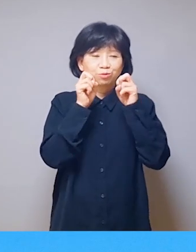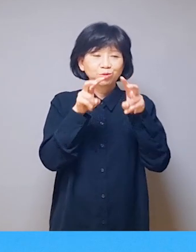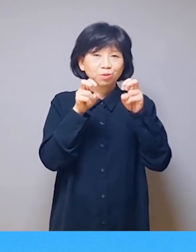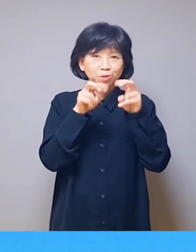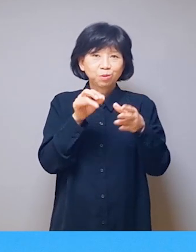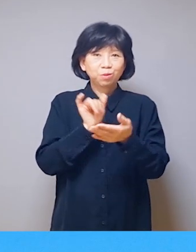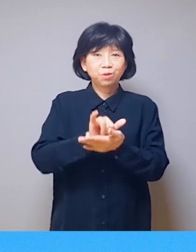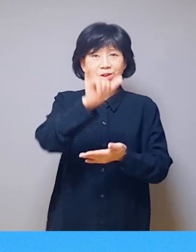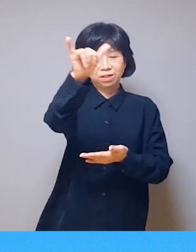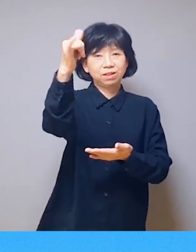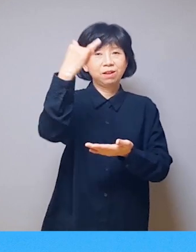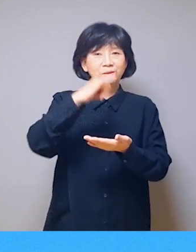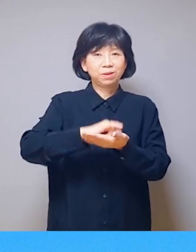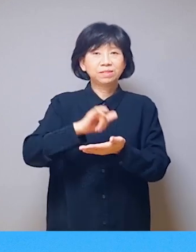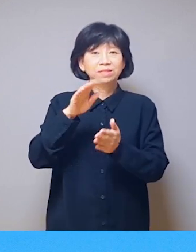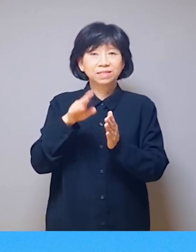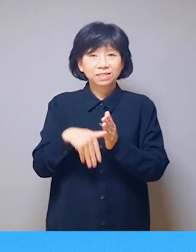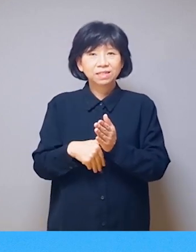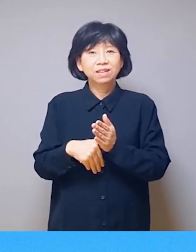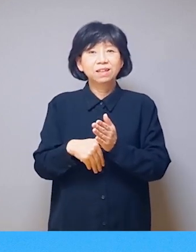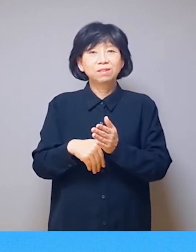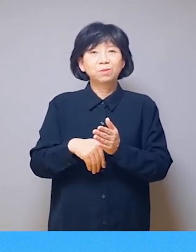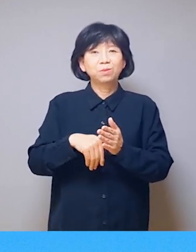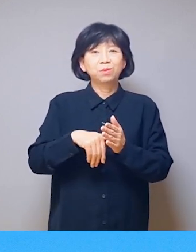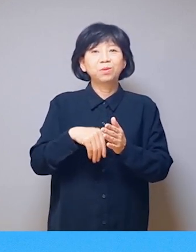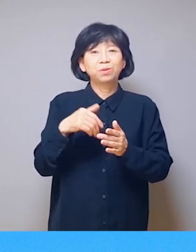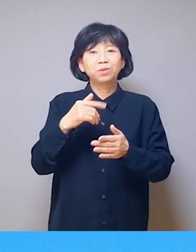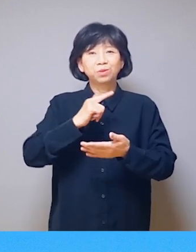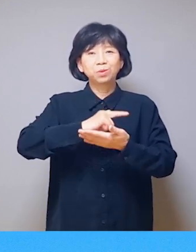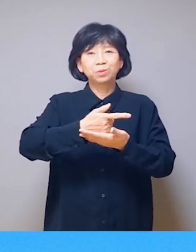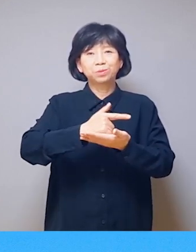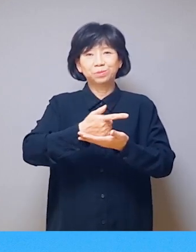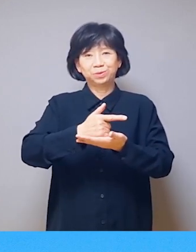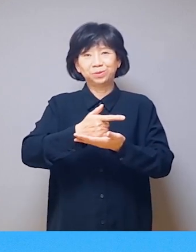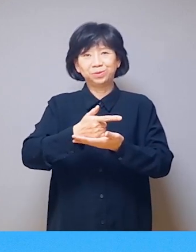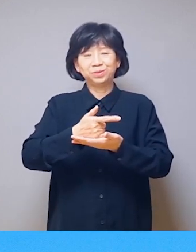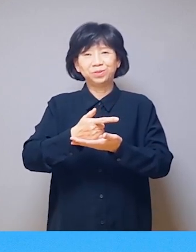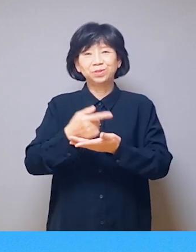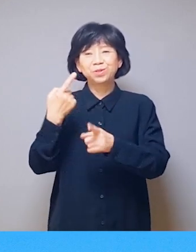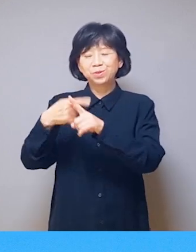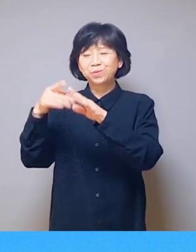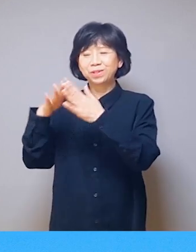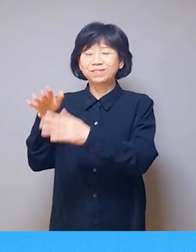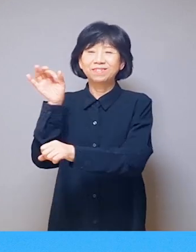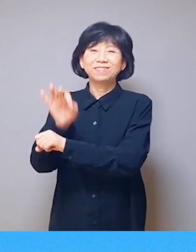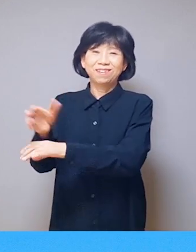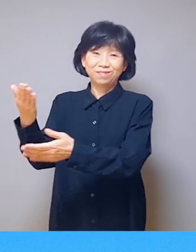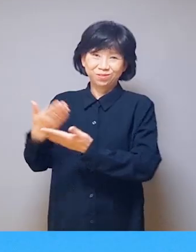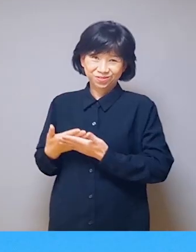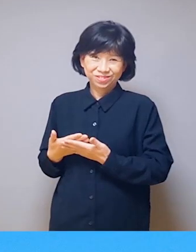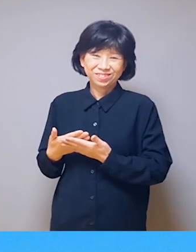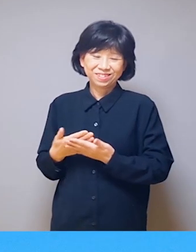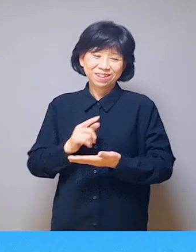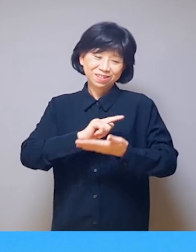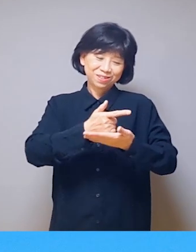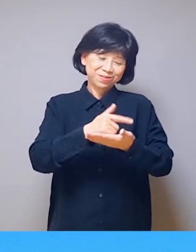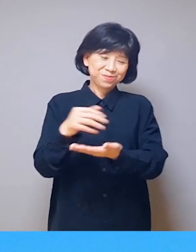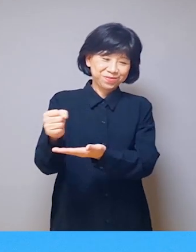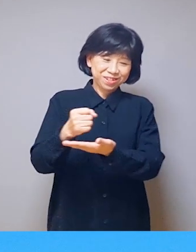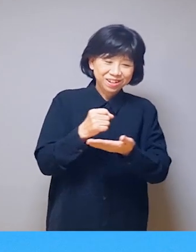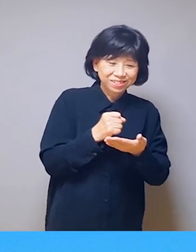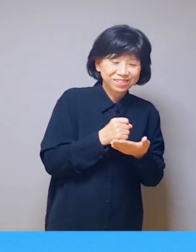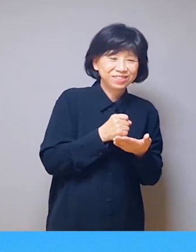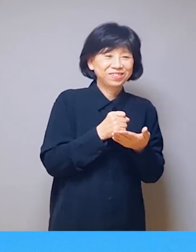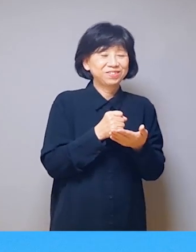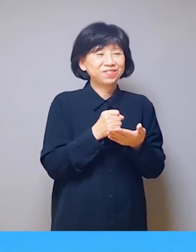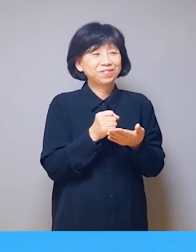우리 교회 다음 세대랑 갔다 오다가 그때도 이제 교회에서 사주신 노트북 딱 들고 가서 또 뭐 이렇게 같이 선교지 다니면서